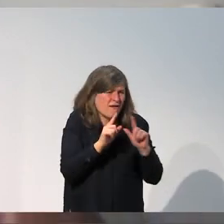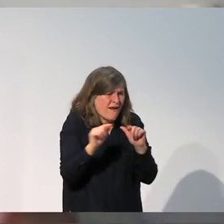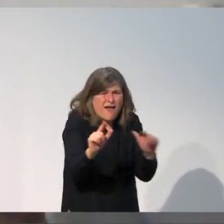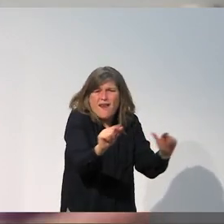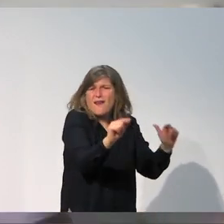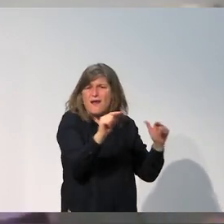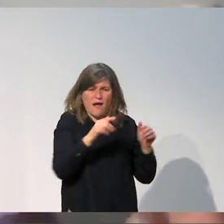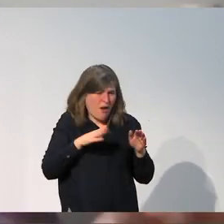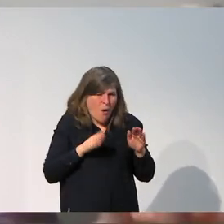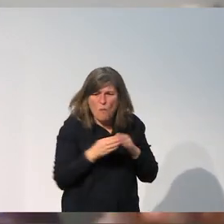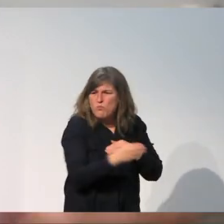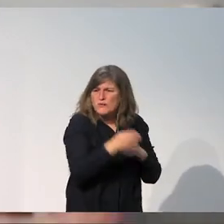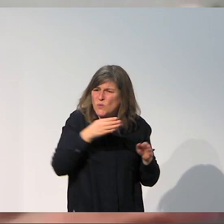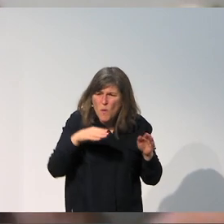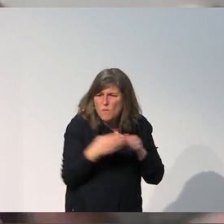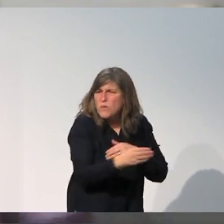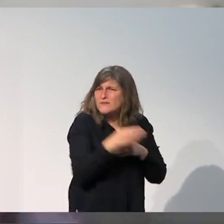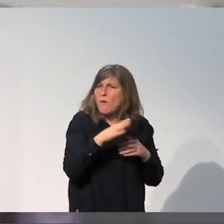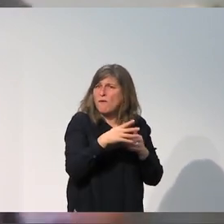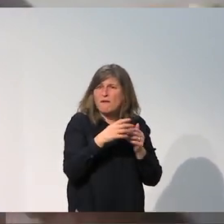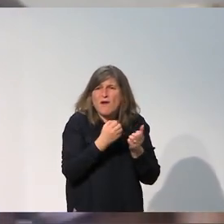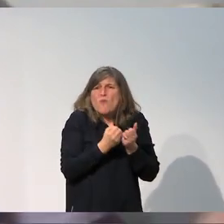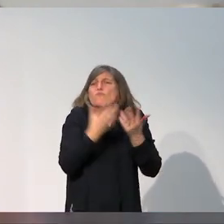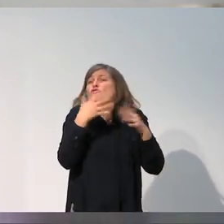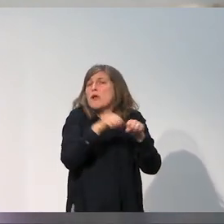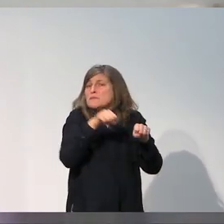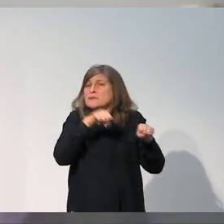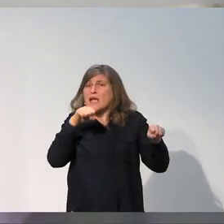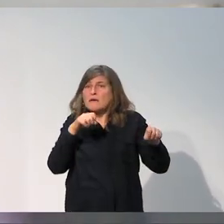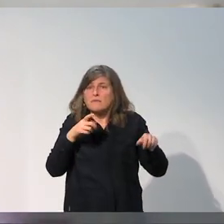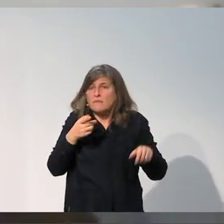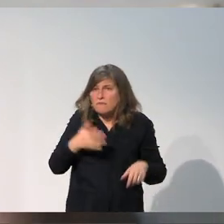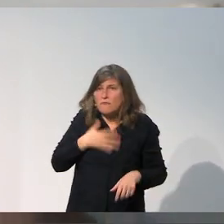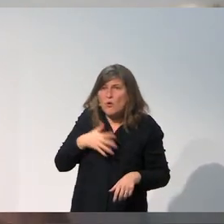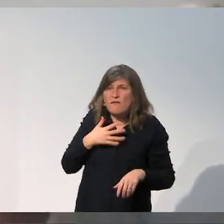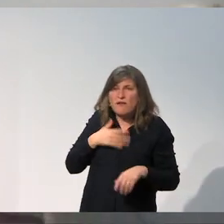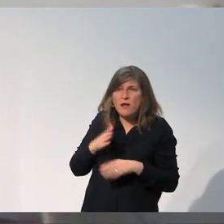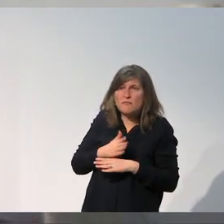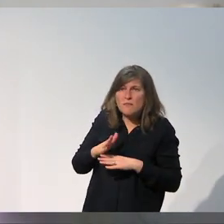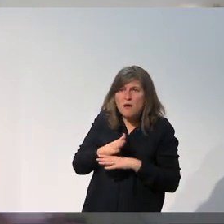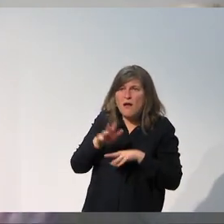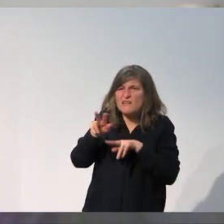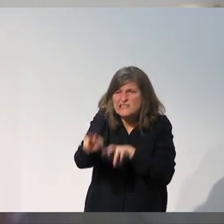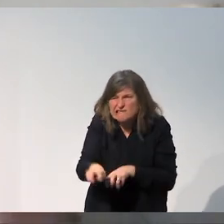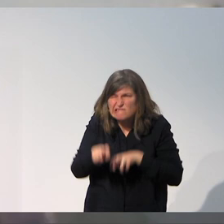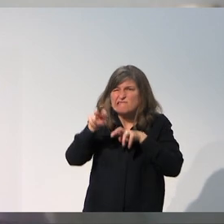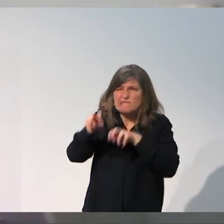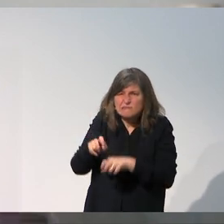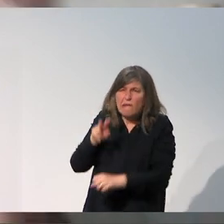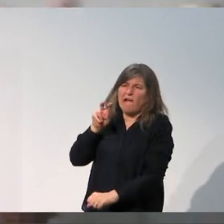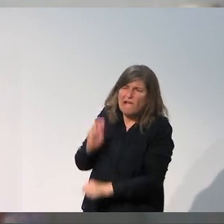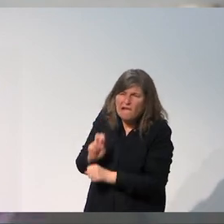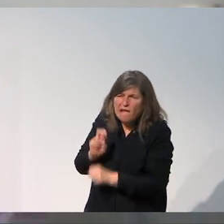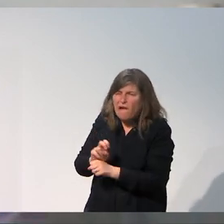bien ceci pendant des siècles fait que tu te dis mais à quoi bon être en train de prévoir, travailler, faire des garde-manger,